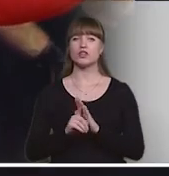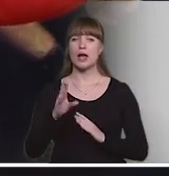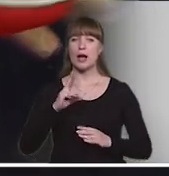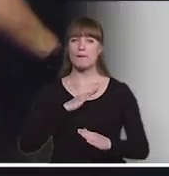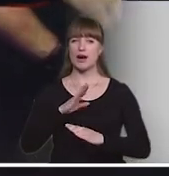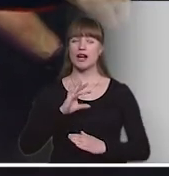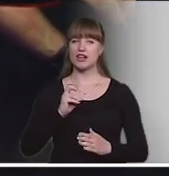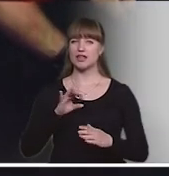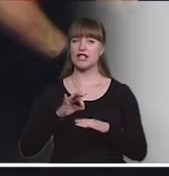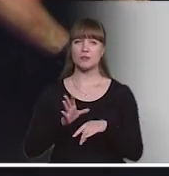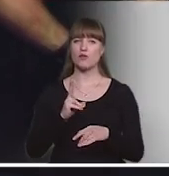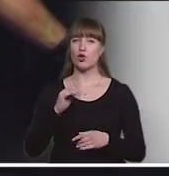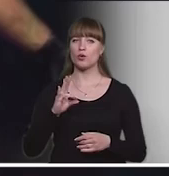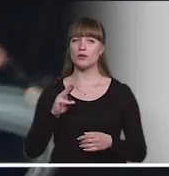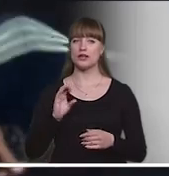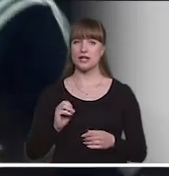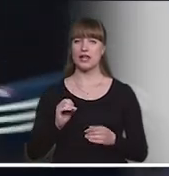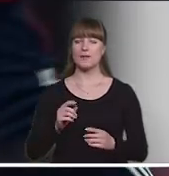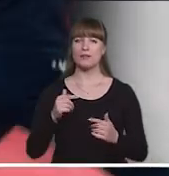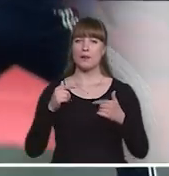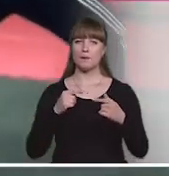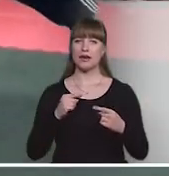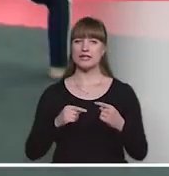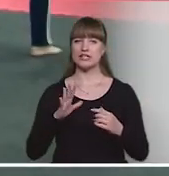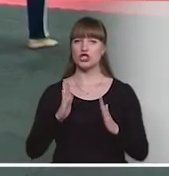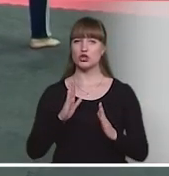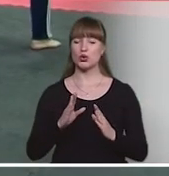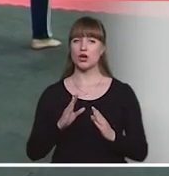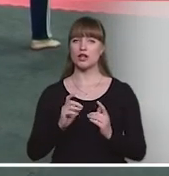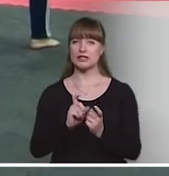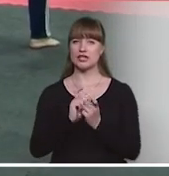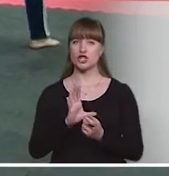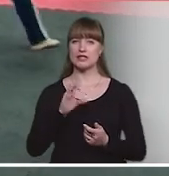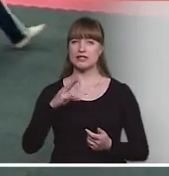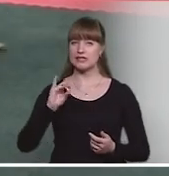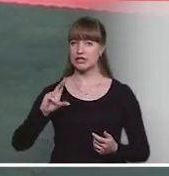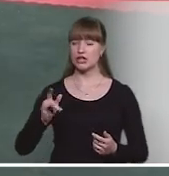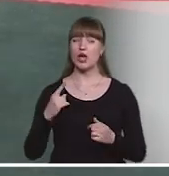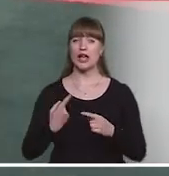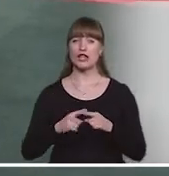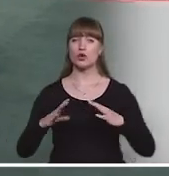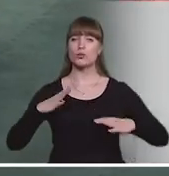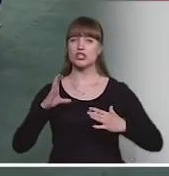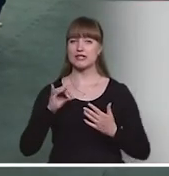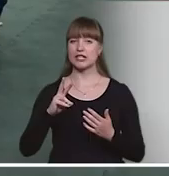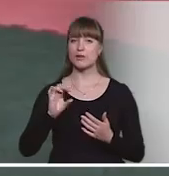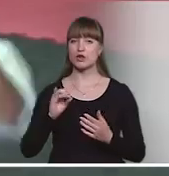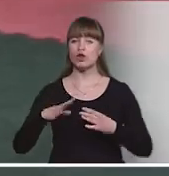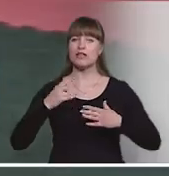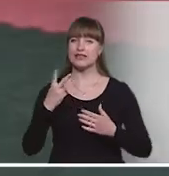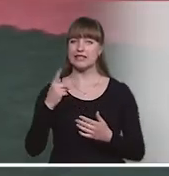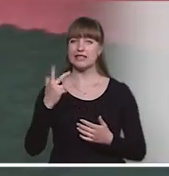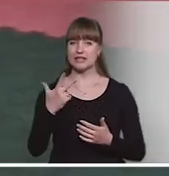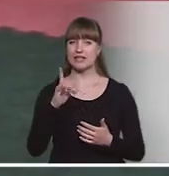В пара-карате не проводят кумите, поединки. Спортсмены бьются только с тенью. Это упражнение Сергей Бурлаков